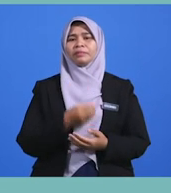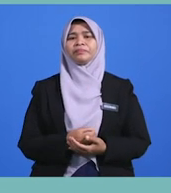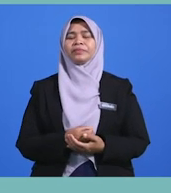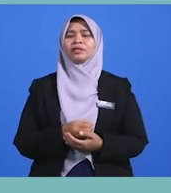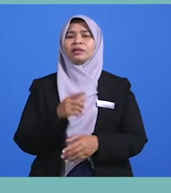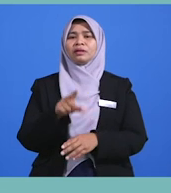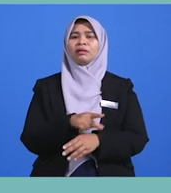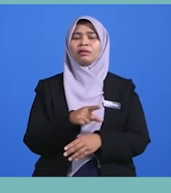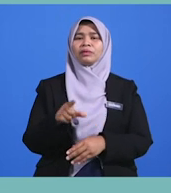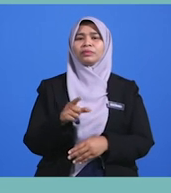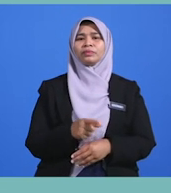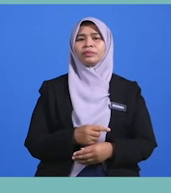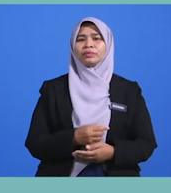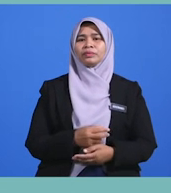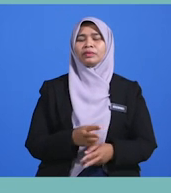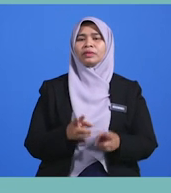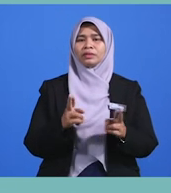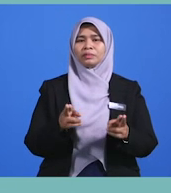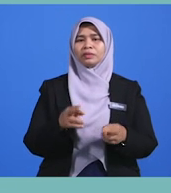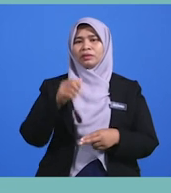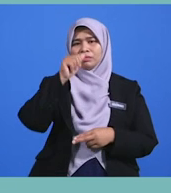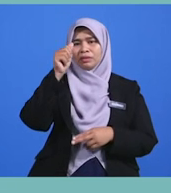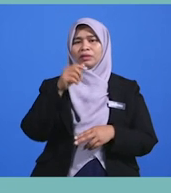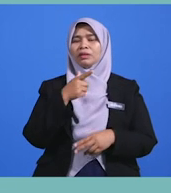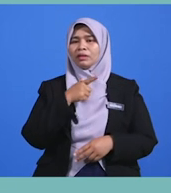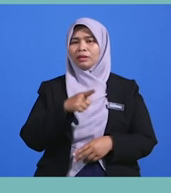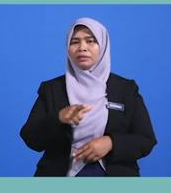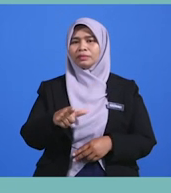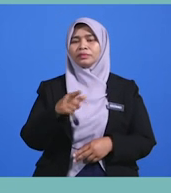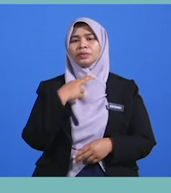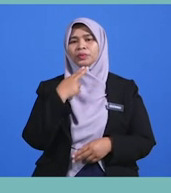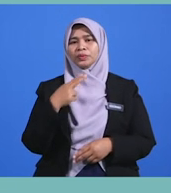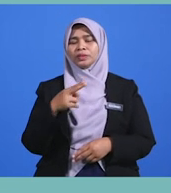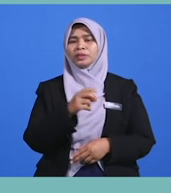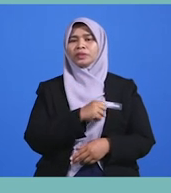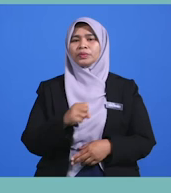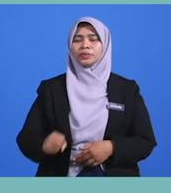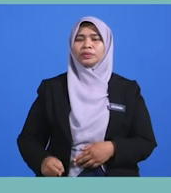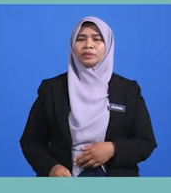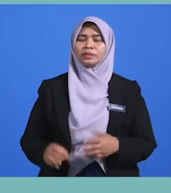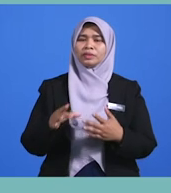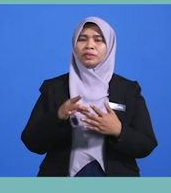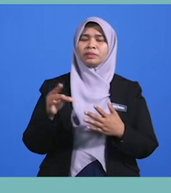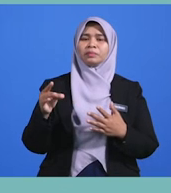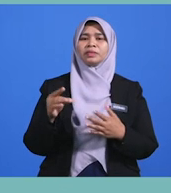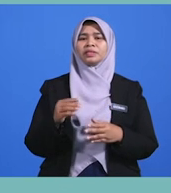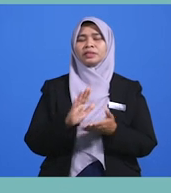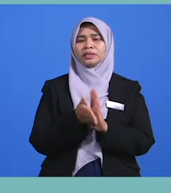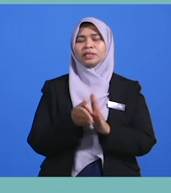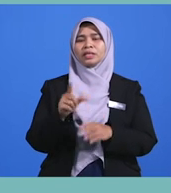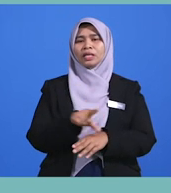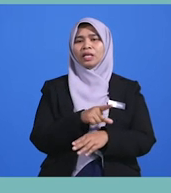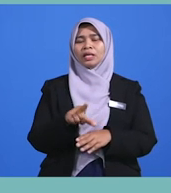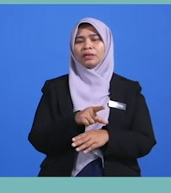Perak Allah Lanjutkan Usia Sultan ini telah dipilih menjadi lagu kebangsaan Persekutuan Tanah Melayu oleh Jemaah